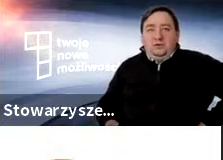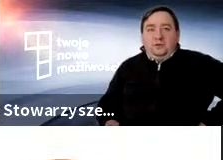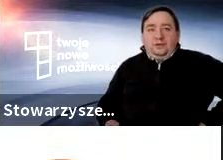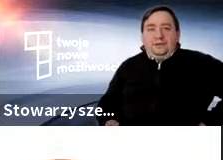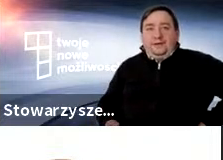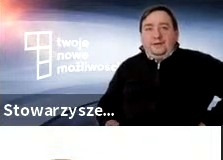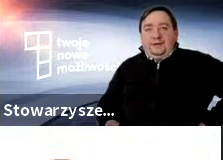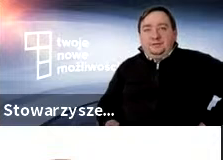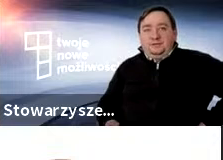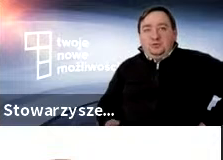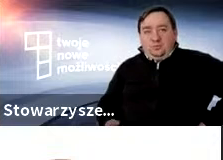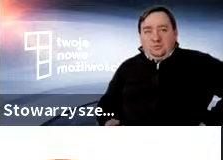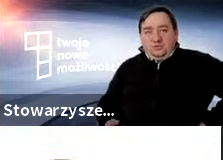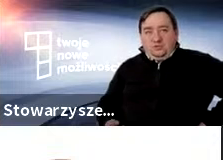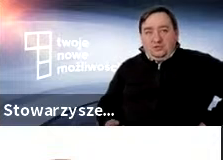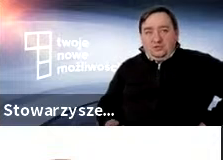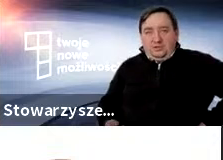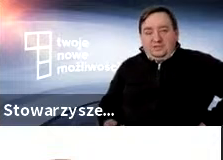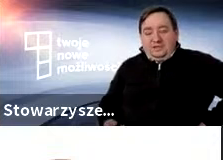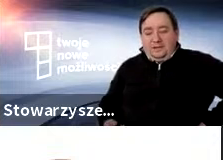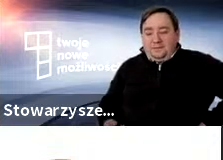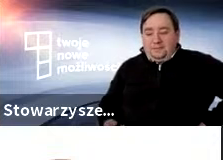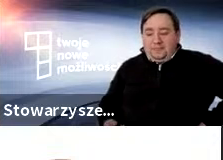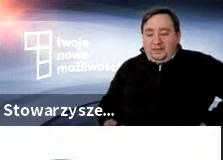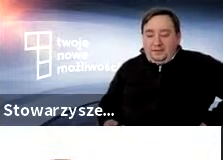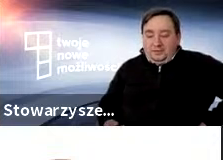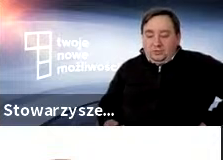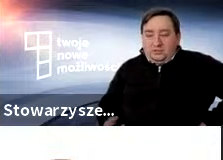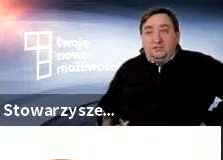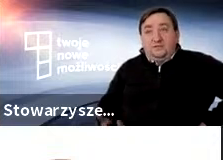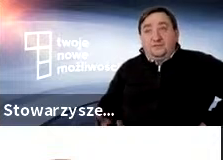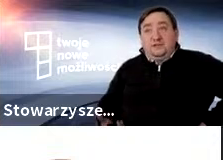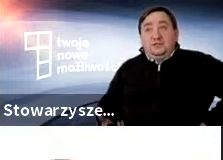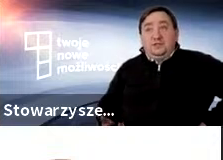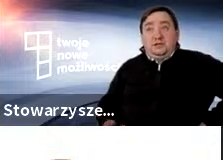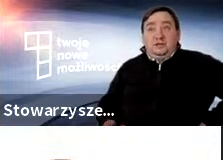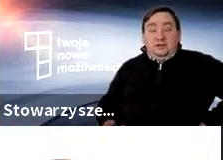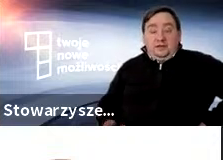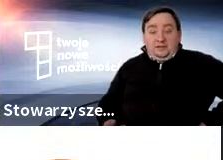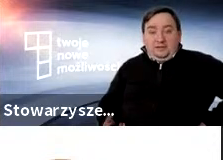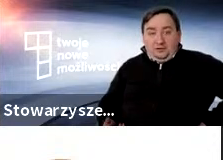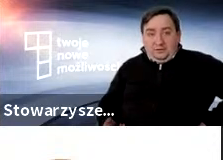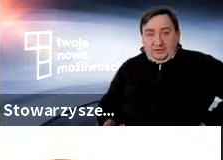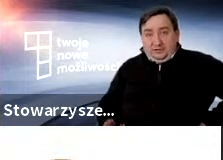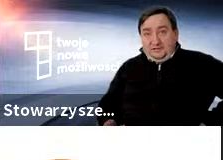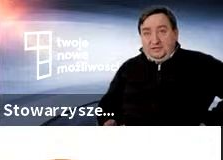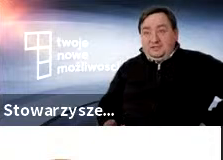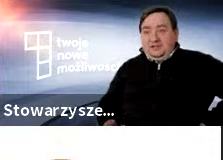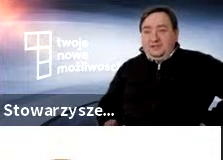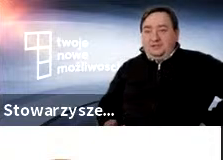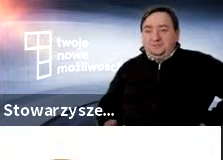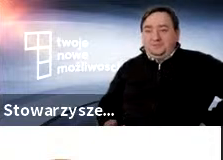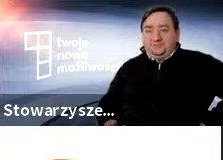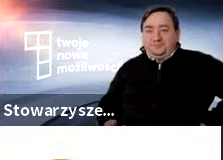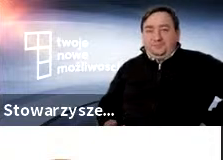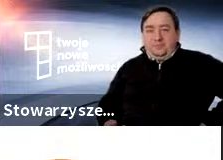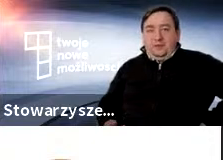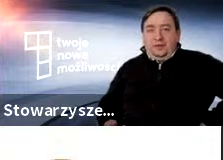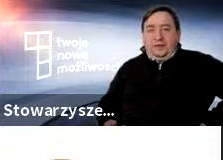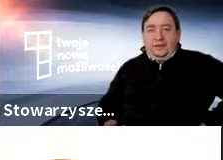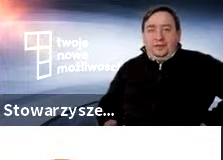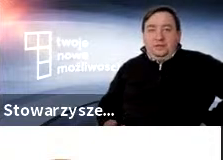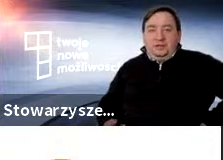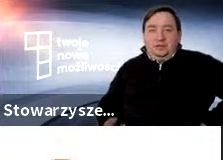często z grup podwyższonego ryzyka i uczestnictwo w zajęciach najnormalniej w świecie jest dla nich